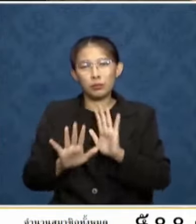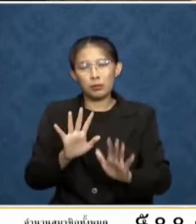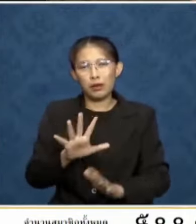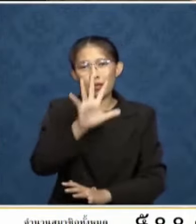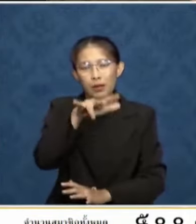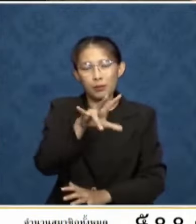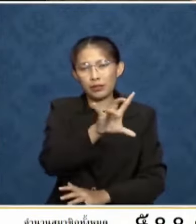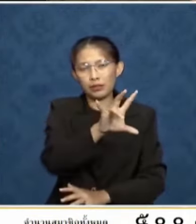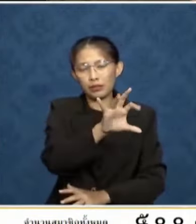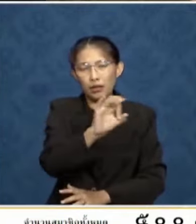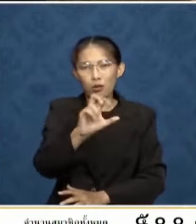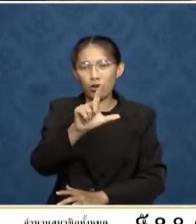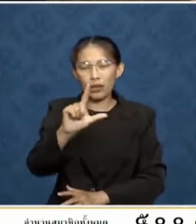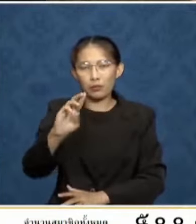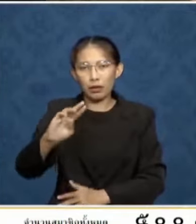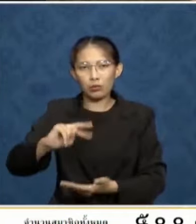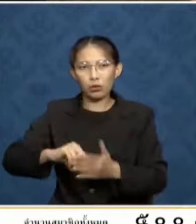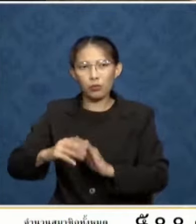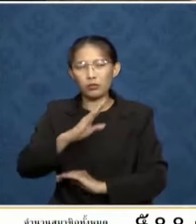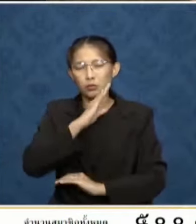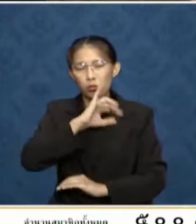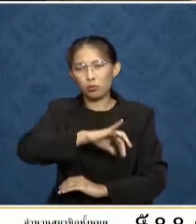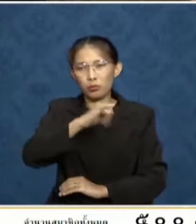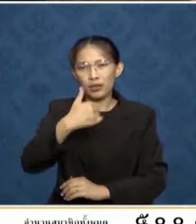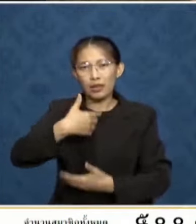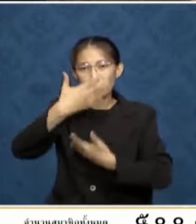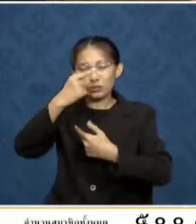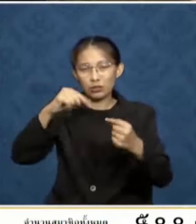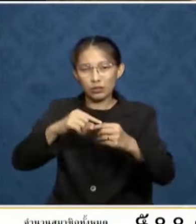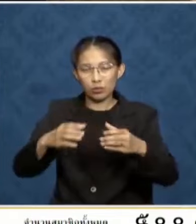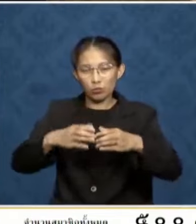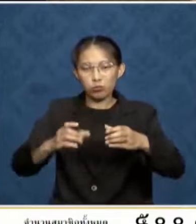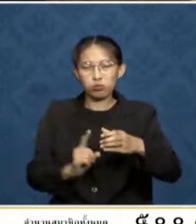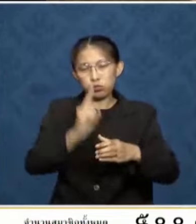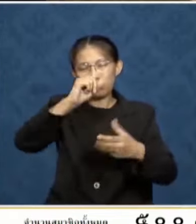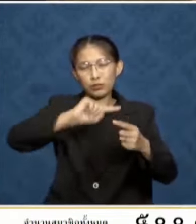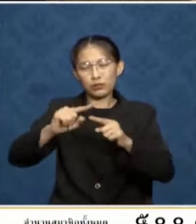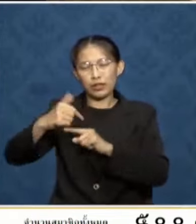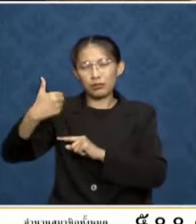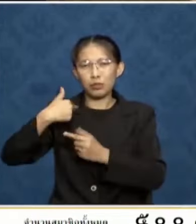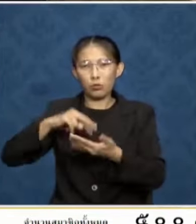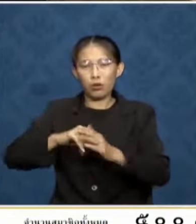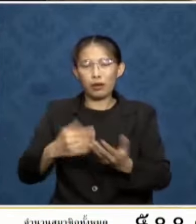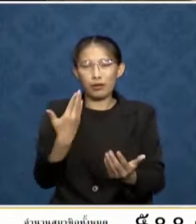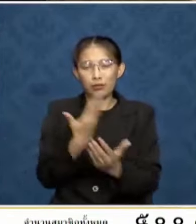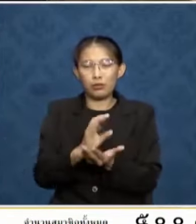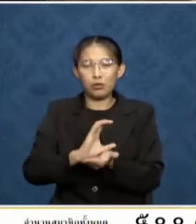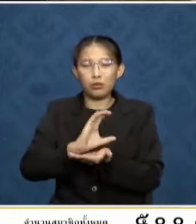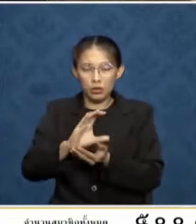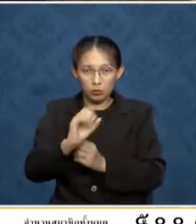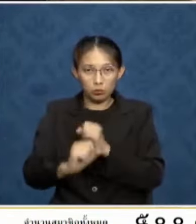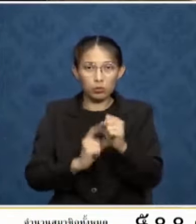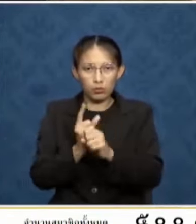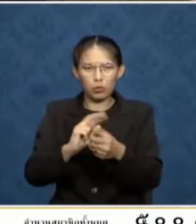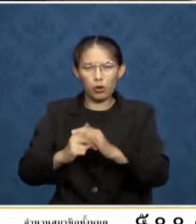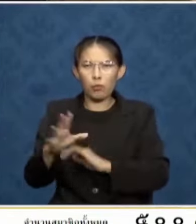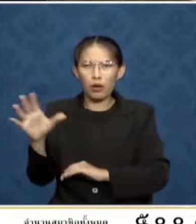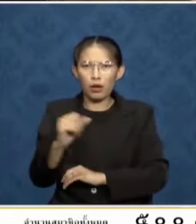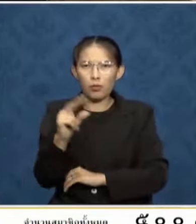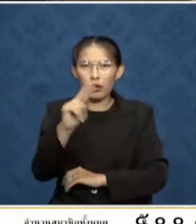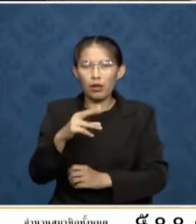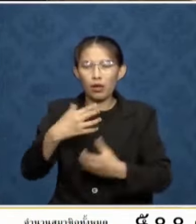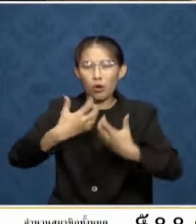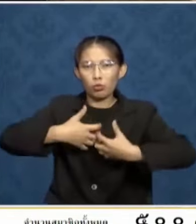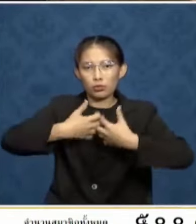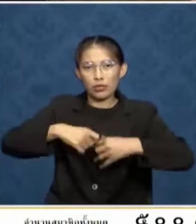อนครบสามารพรา